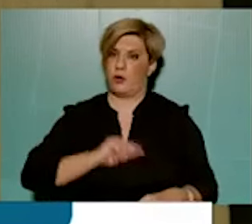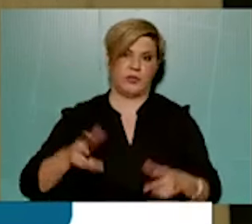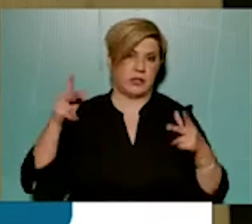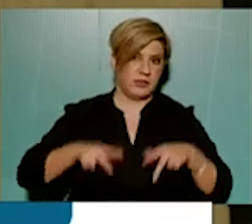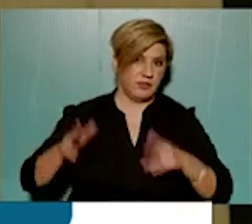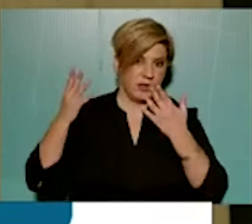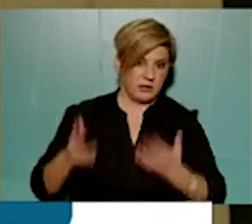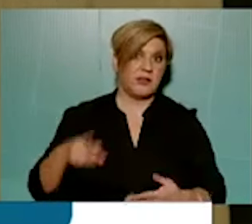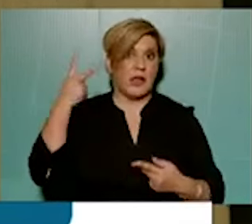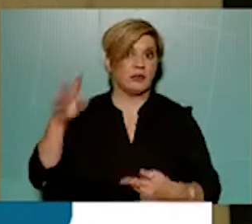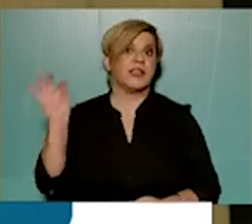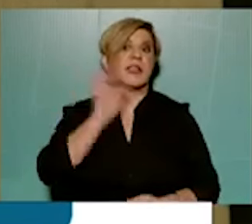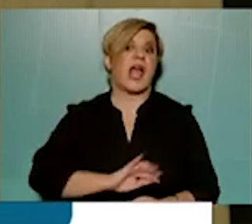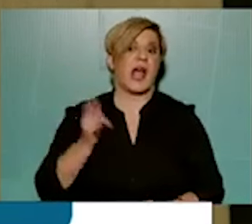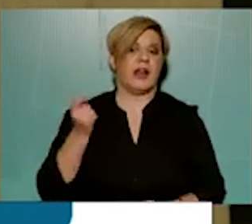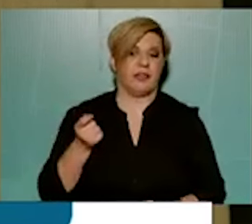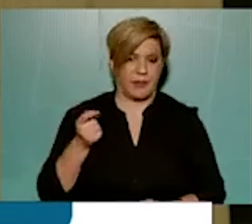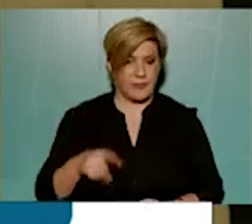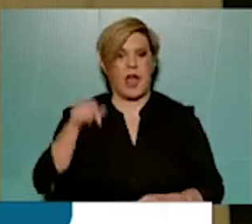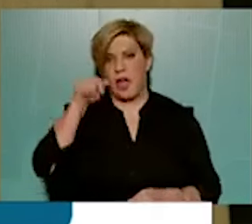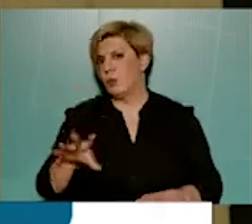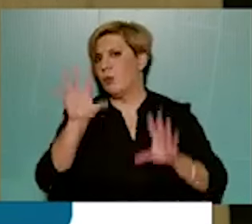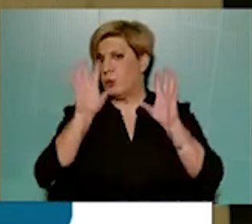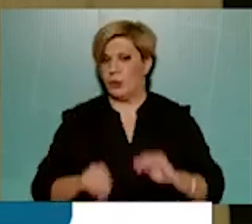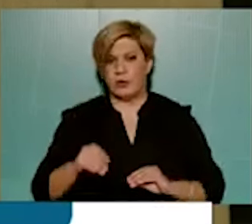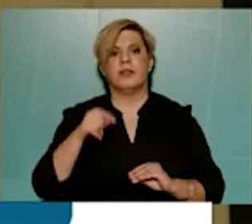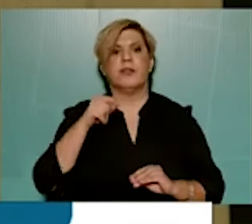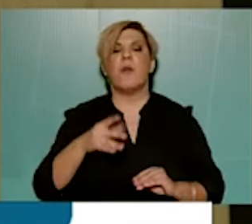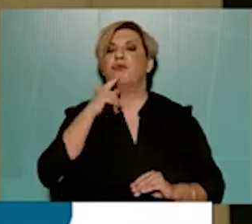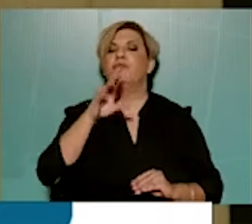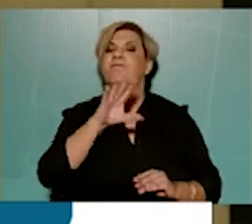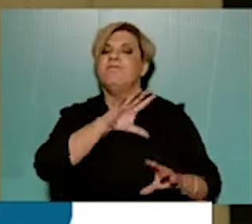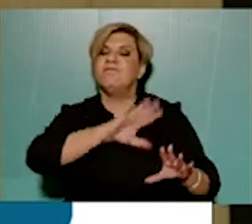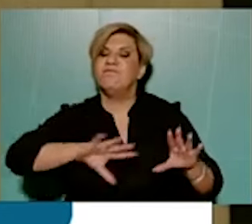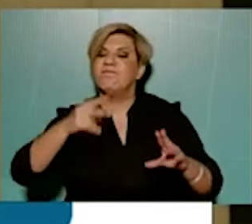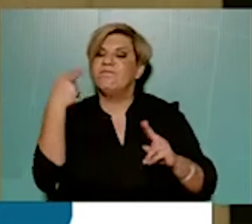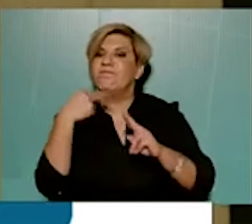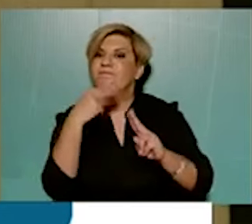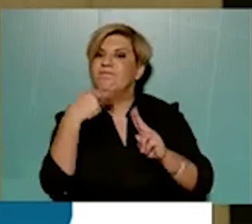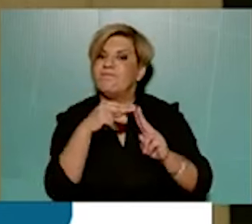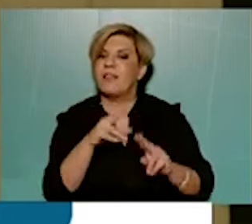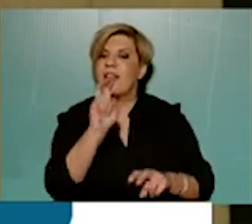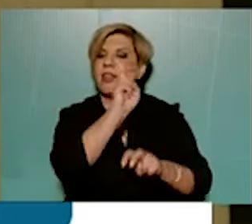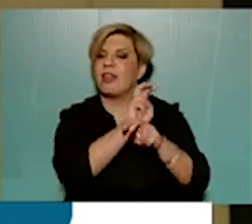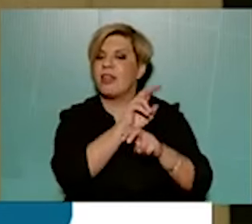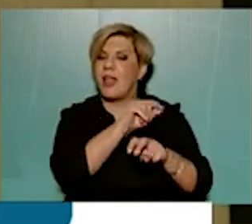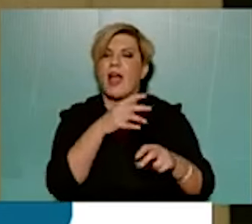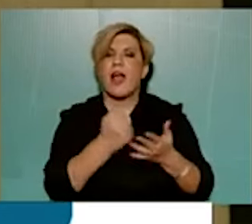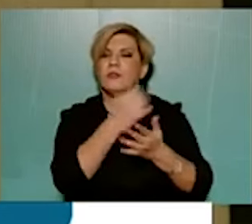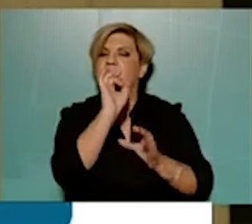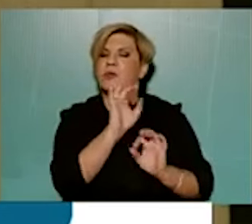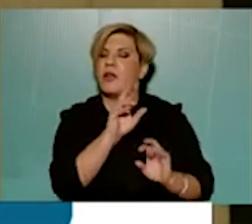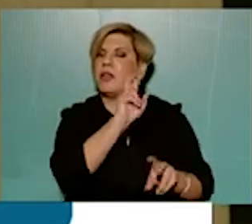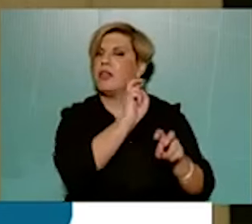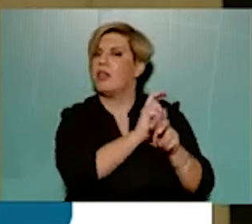τα δικά τους κέρδη δηλαδή. Στο πλαίσιο αυτό και φιλέτα γης που τα προηγούμενα χρόνια ρήμαζαν ή δεν αξιοποιούνταν